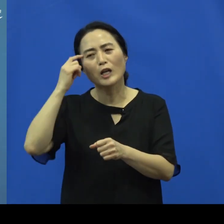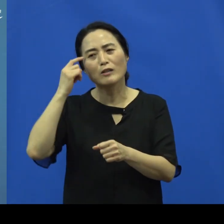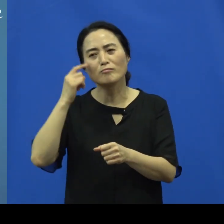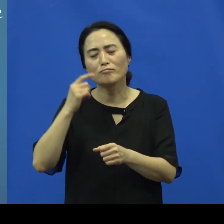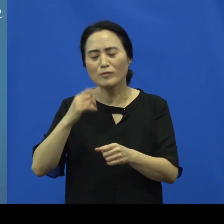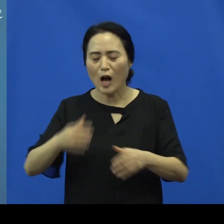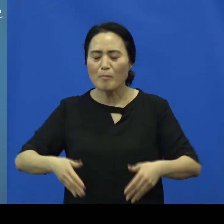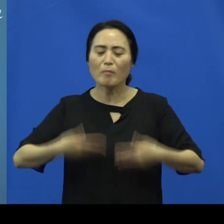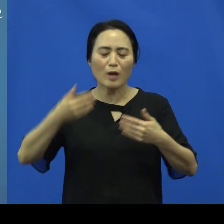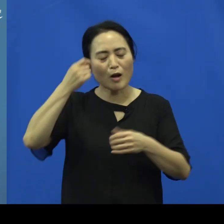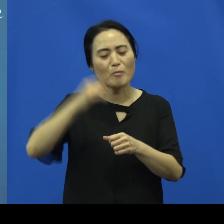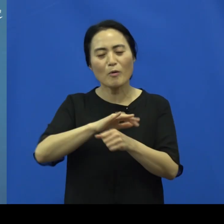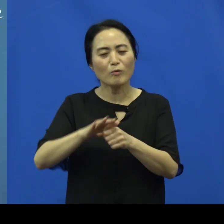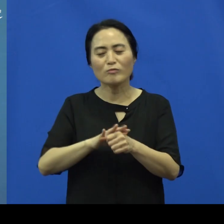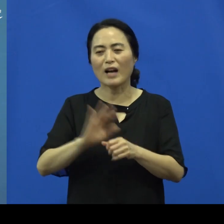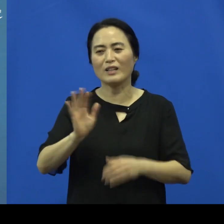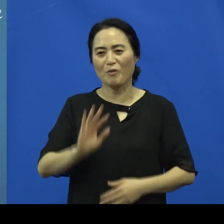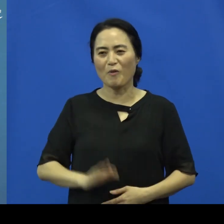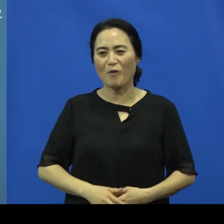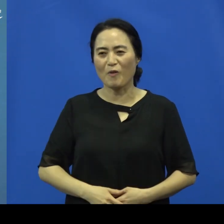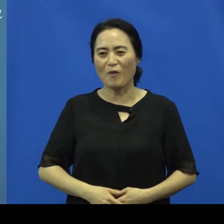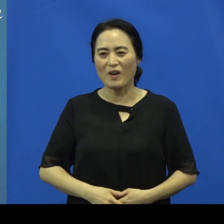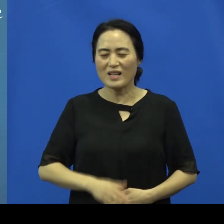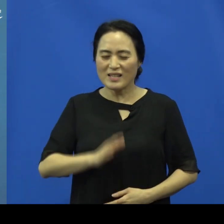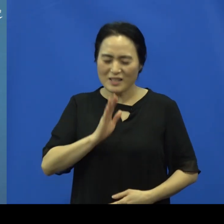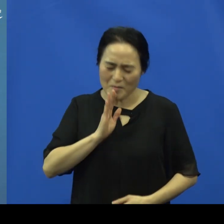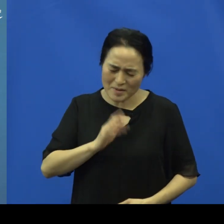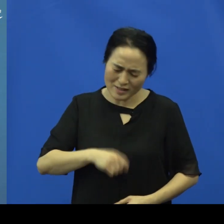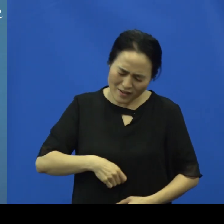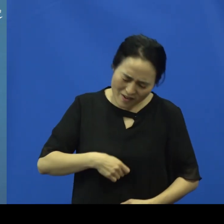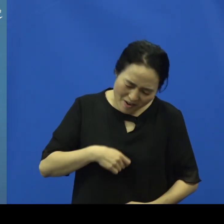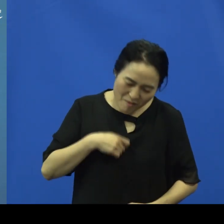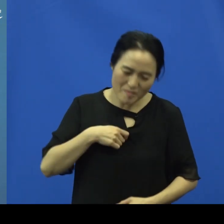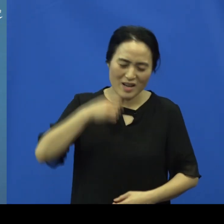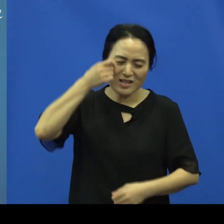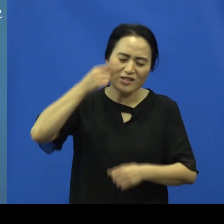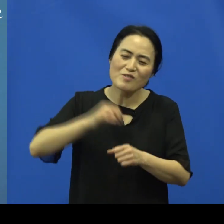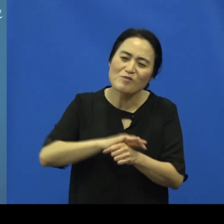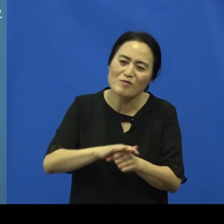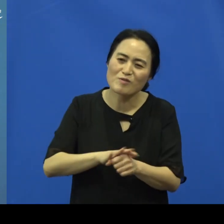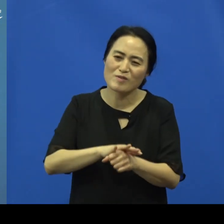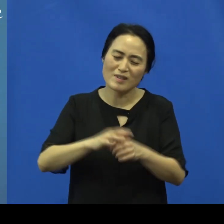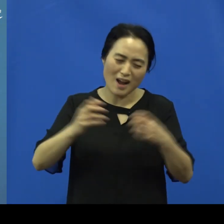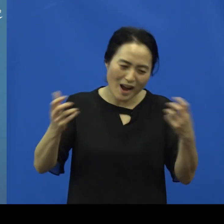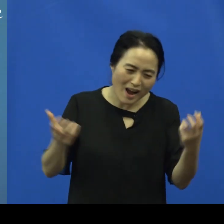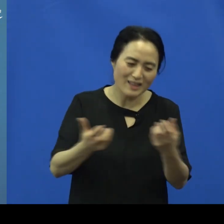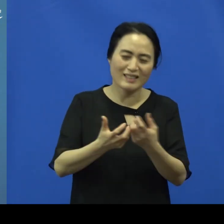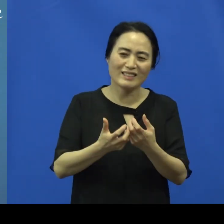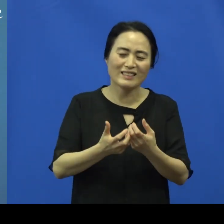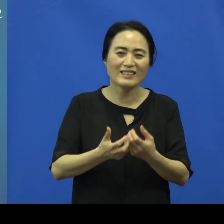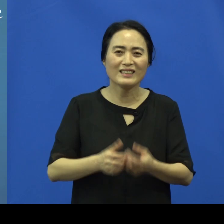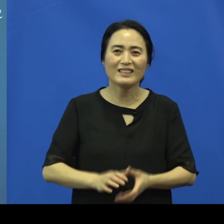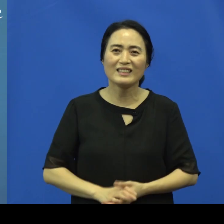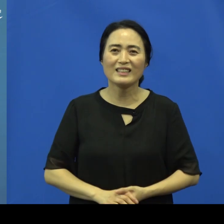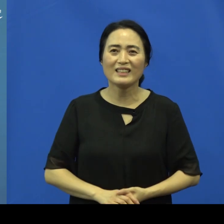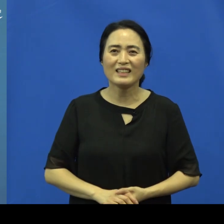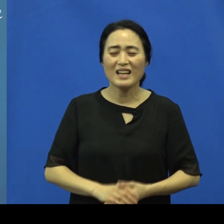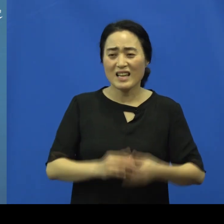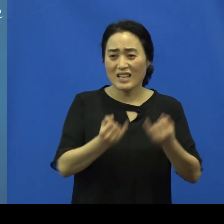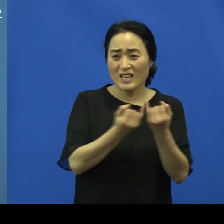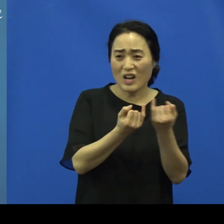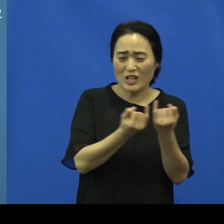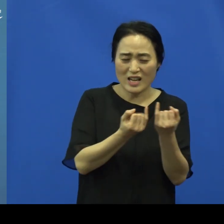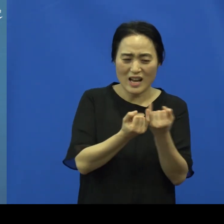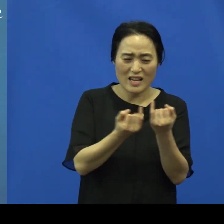그러니까 엘리사는 수넴 여인이 아들로 인해 느끼는, 여인이 느끼는, 그 아들로 인하여 느끼는, 여인만이 느낄 수